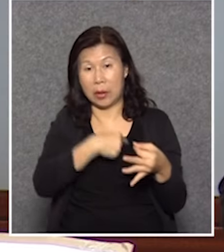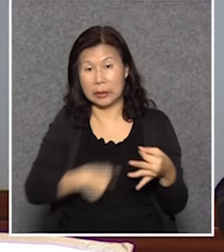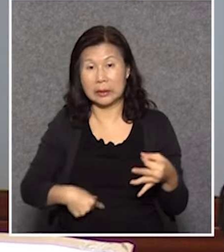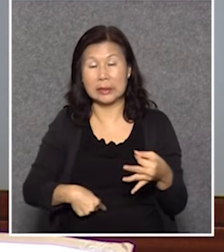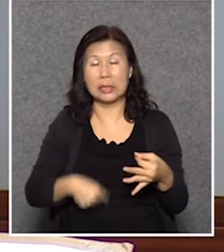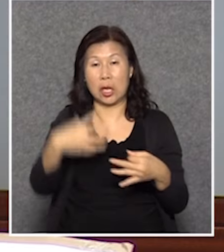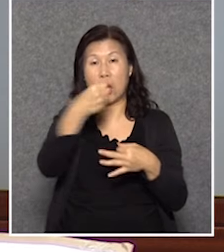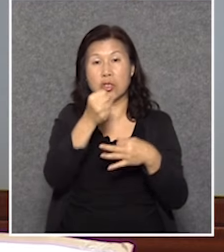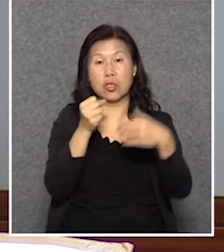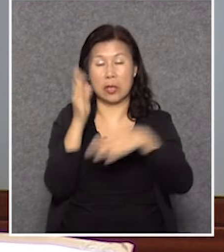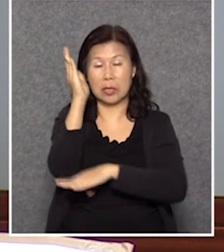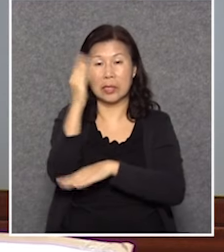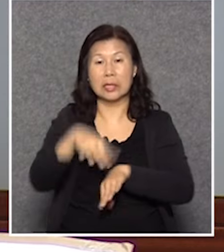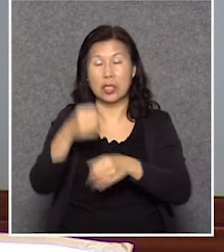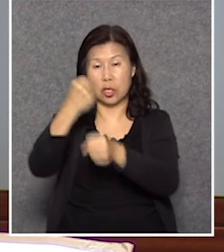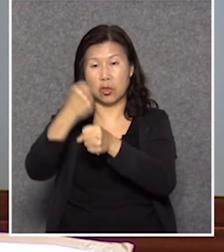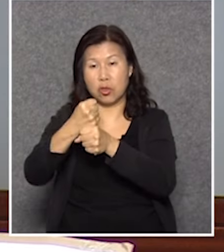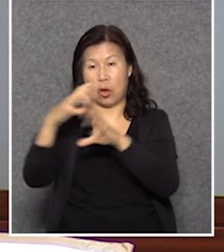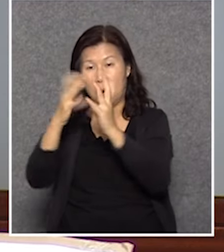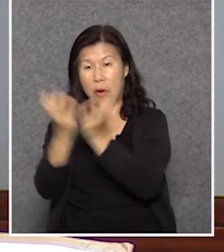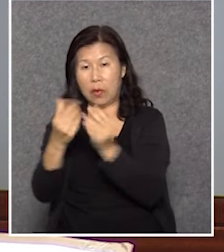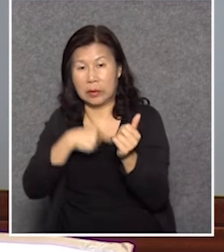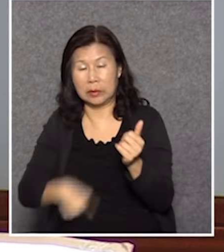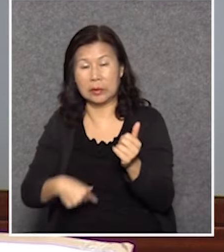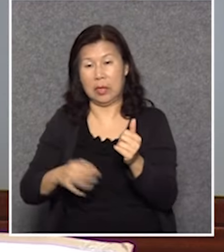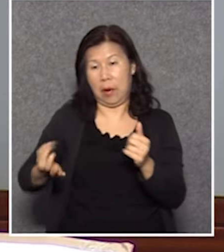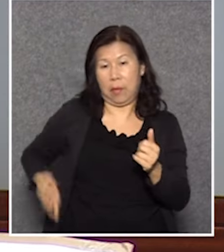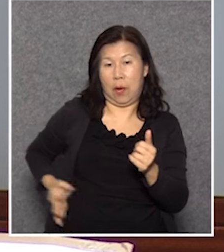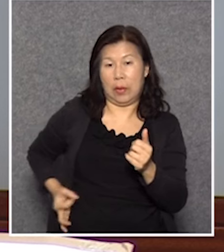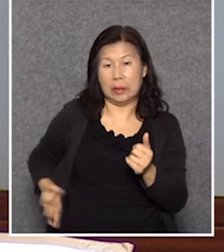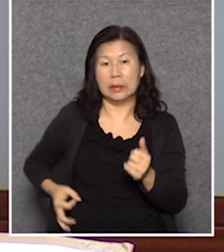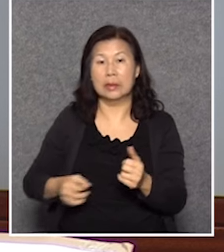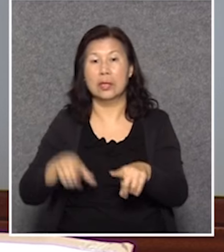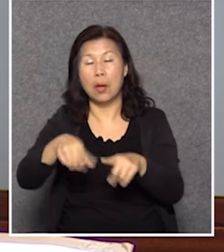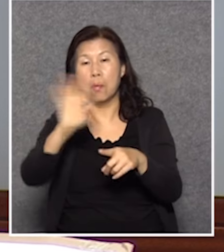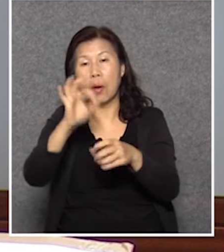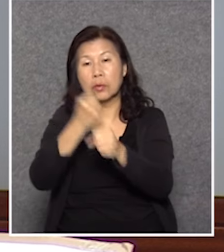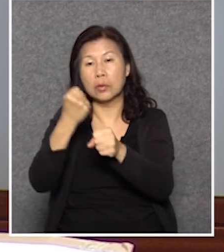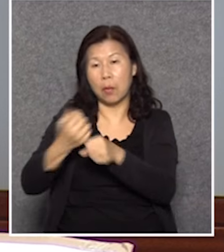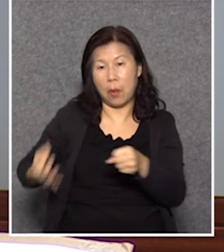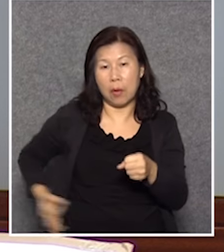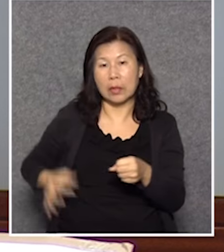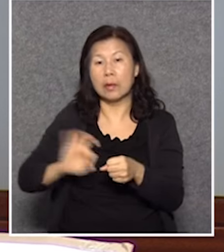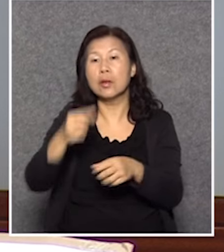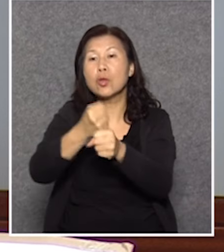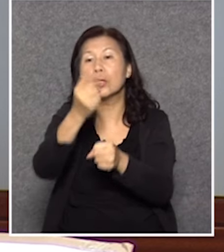嗱，你又係啲功能團體嘅議員，係呢個保險界嘅。你都不是在做緊保險，而家你做緊乜嘢